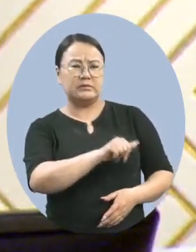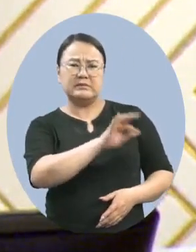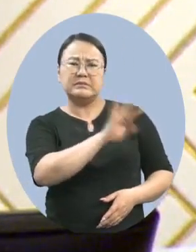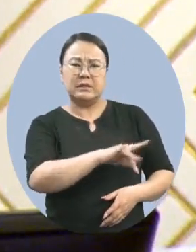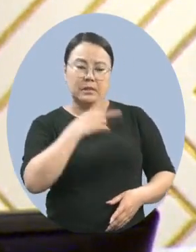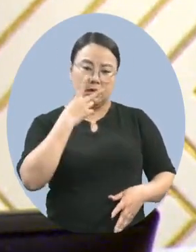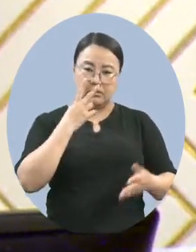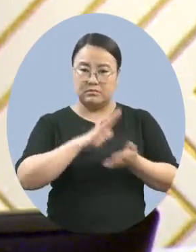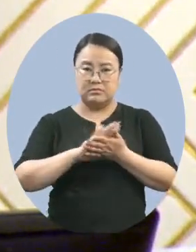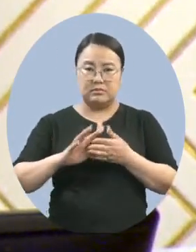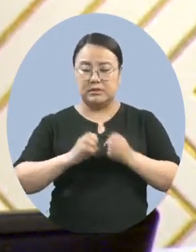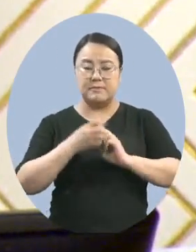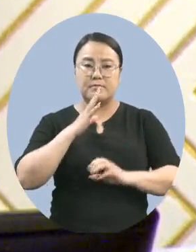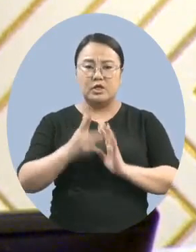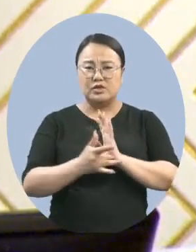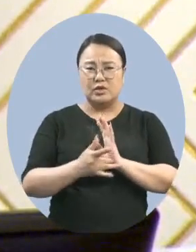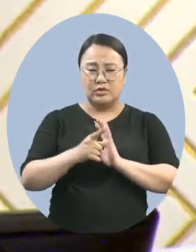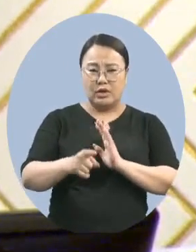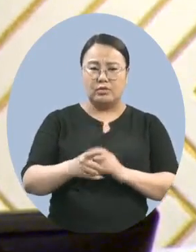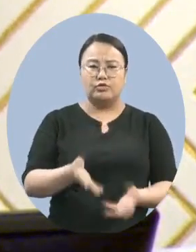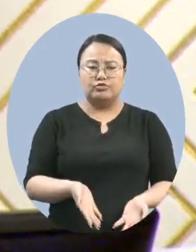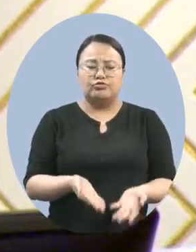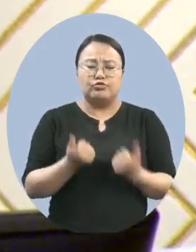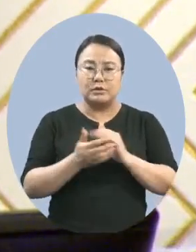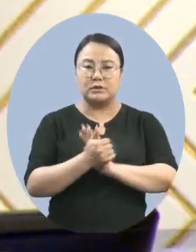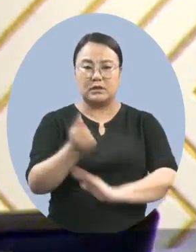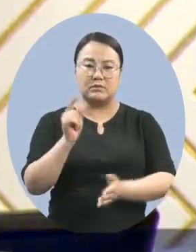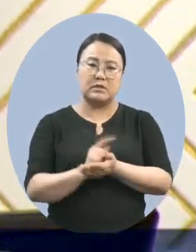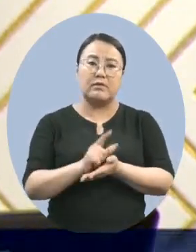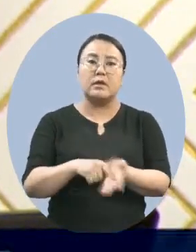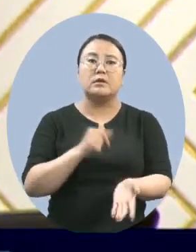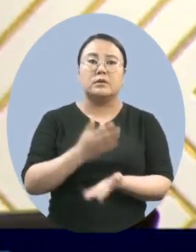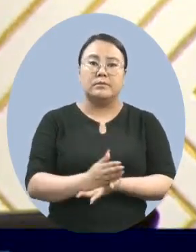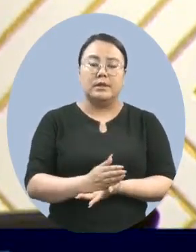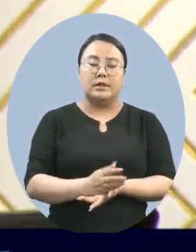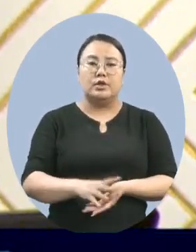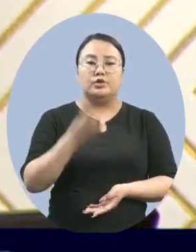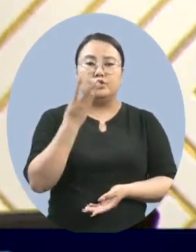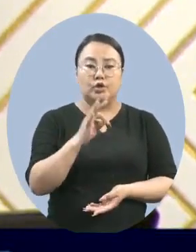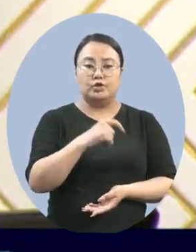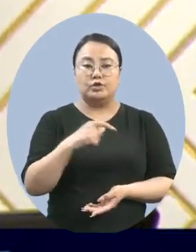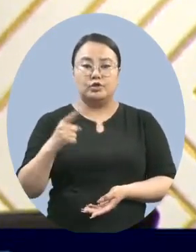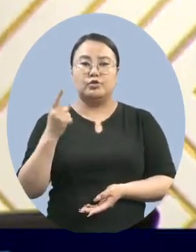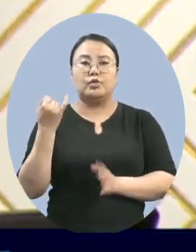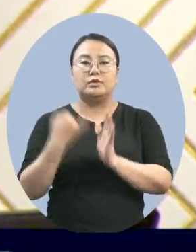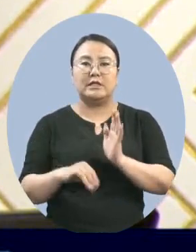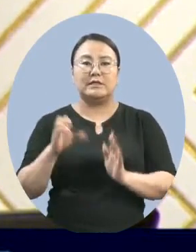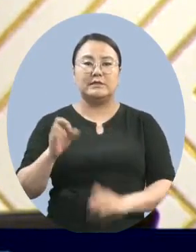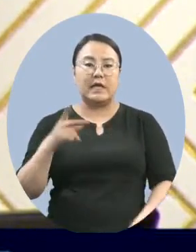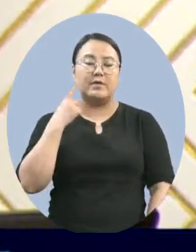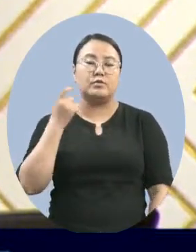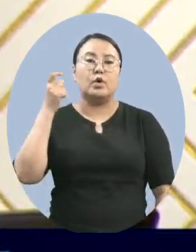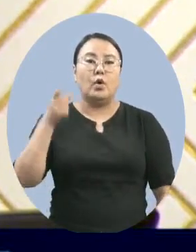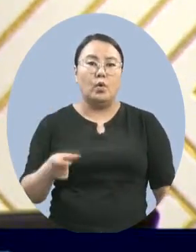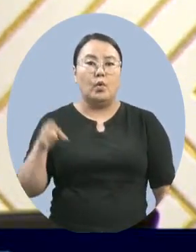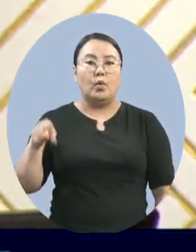юм шинээр үеч. Илүү энэ технологийн хувьсгал зөөлөн ур чадварыг шаардаж байна. Ийм ч учраас 40-160 сая эмэгтэй